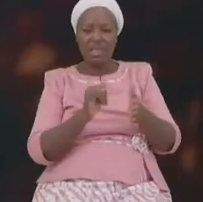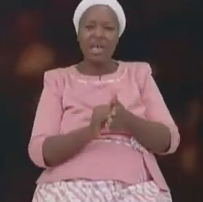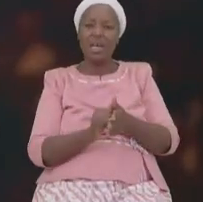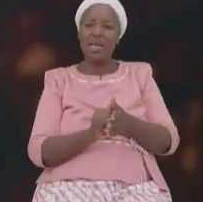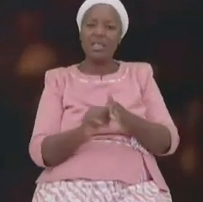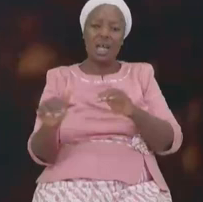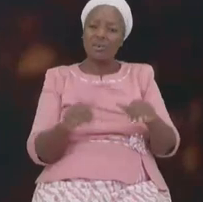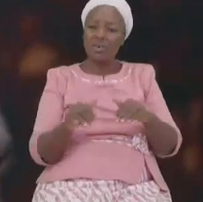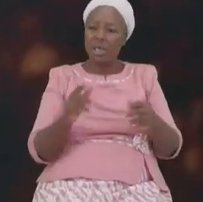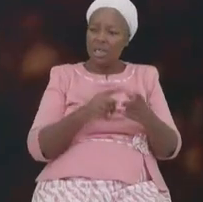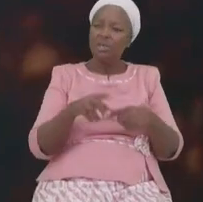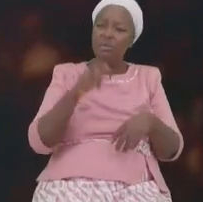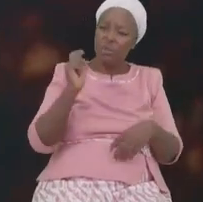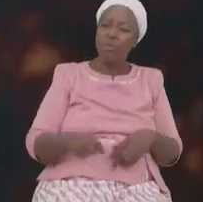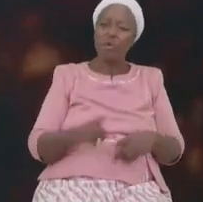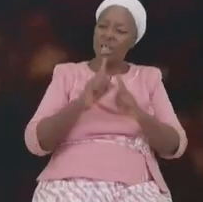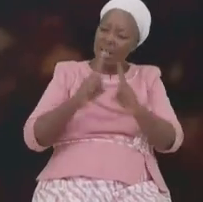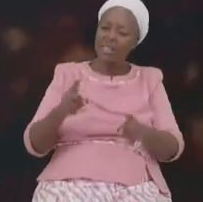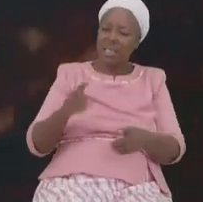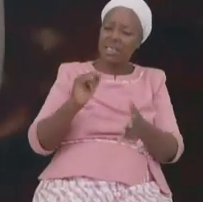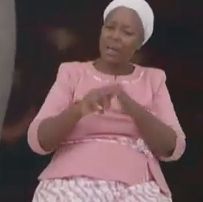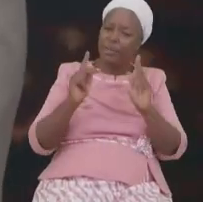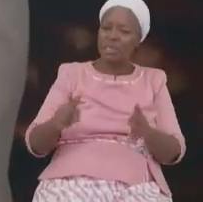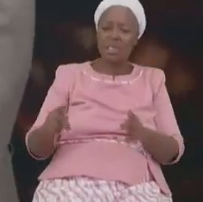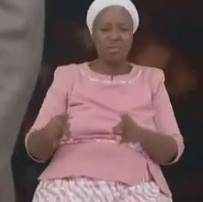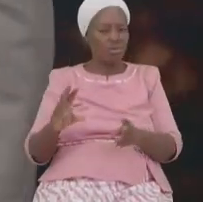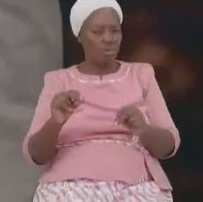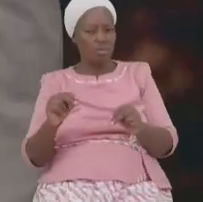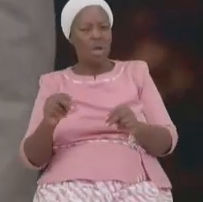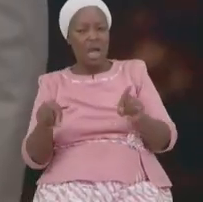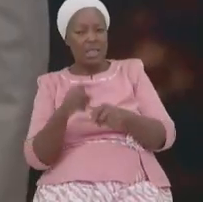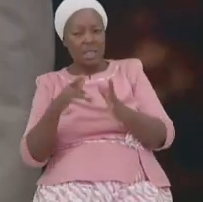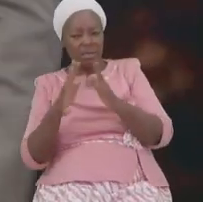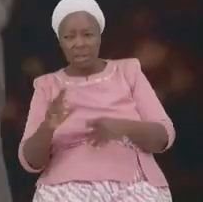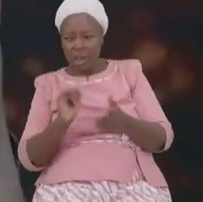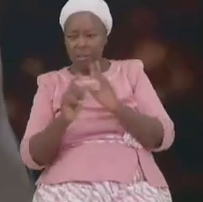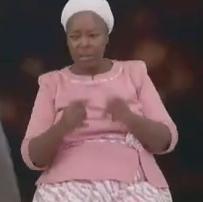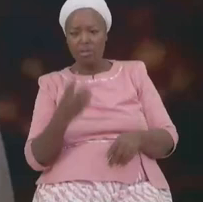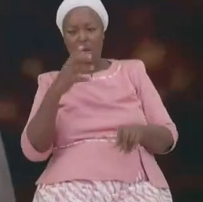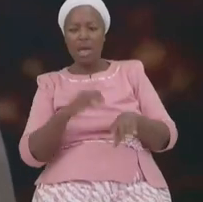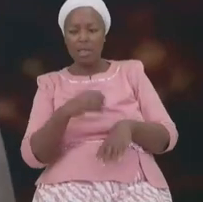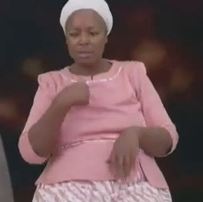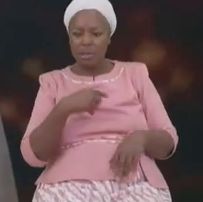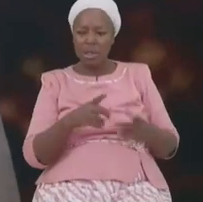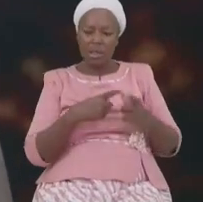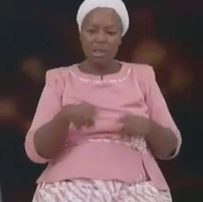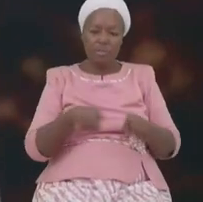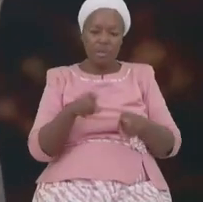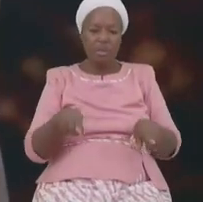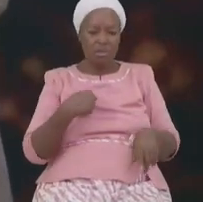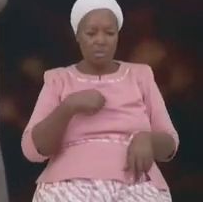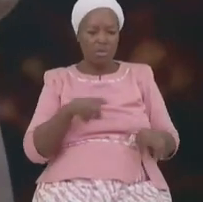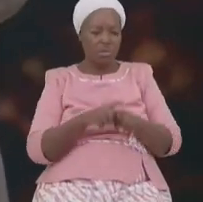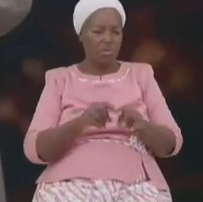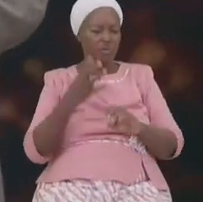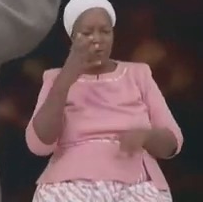dois réciproquer. Elle a dit ça. Ah, il m'a renfrogné la mine. Et je sais ce qu'elle fait quand